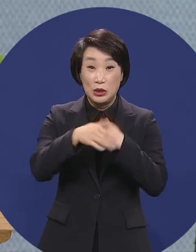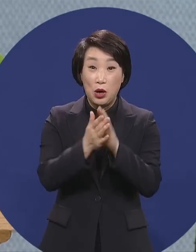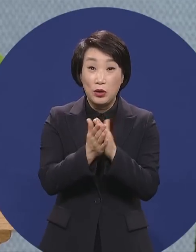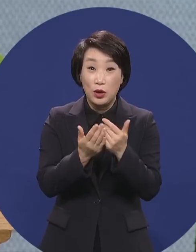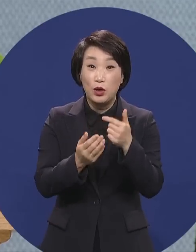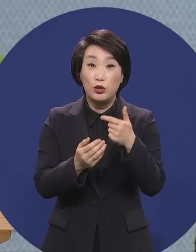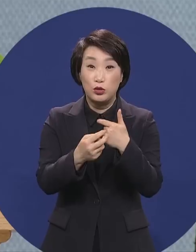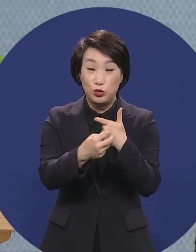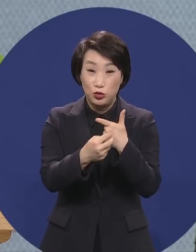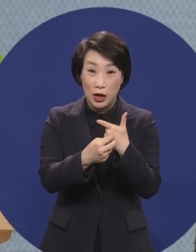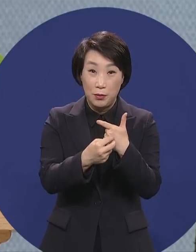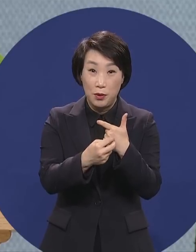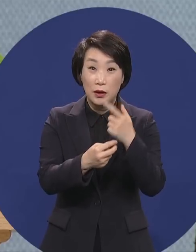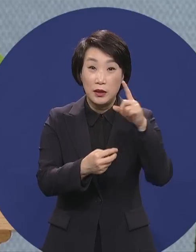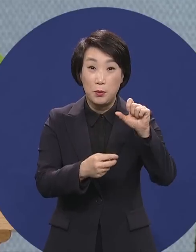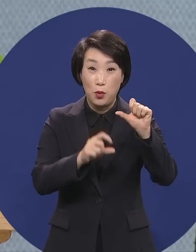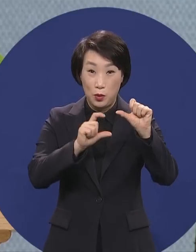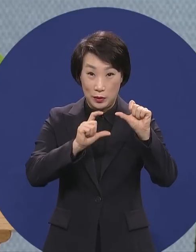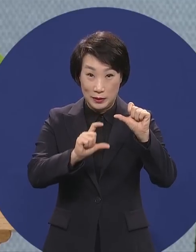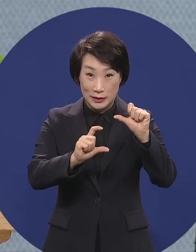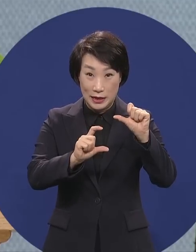누가복음 15장